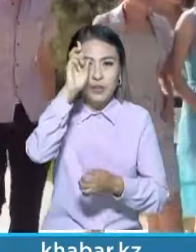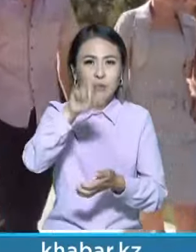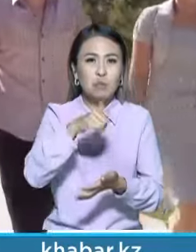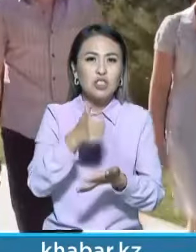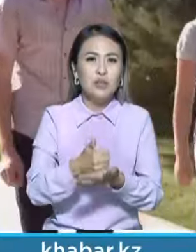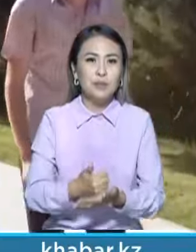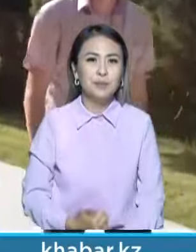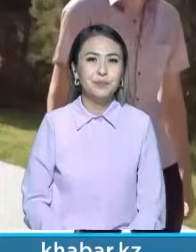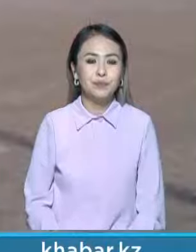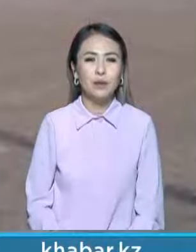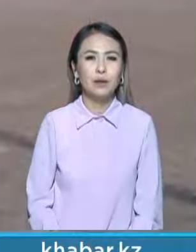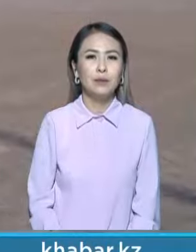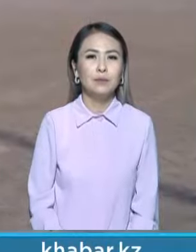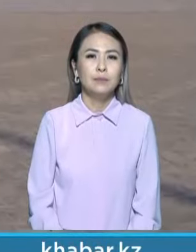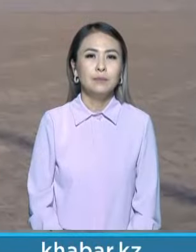басшысы.